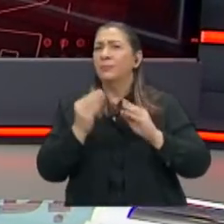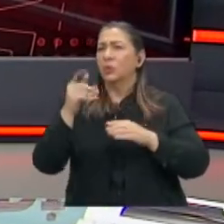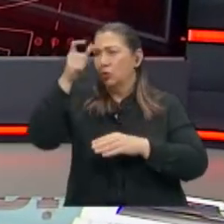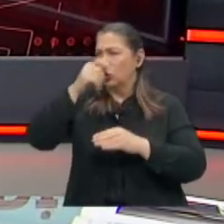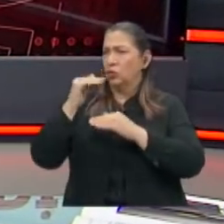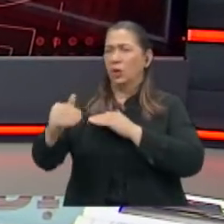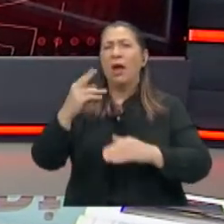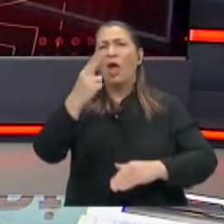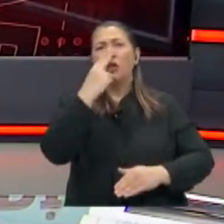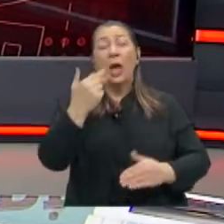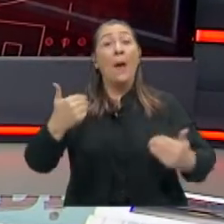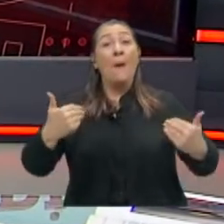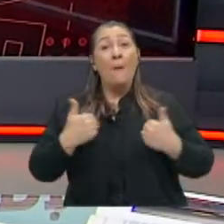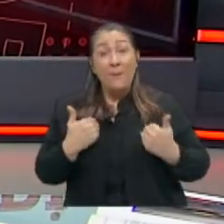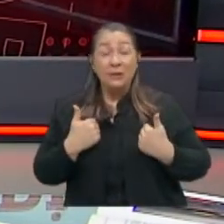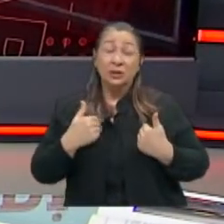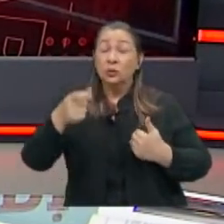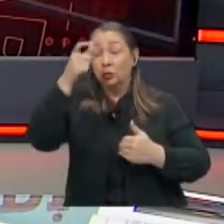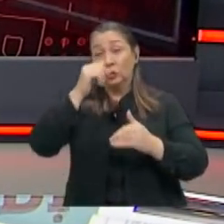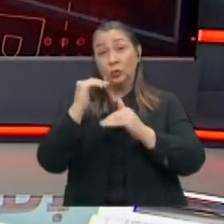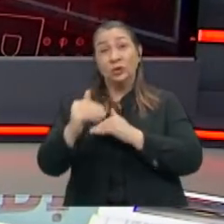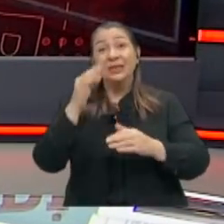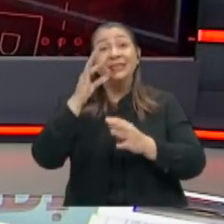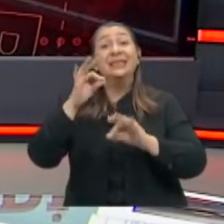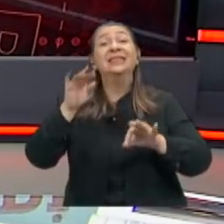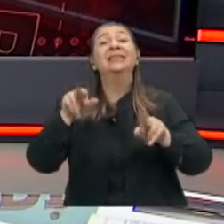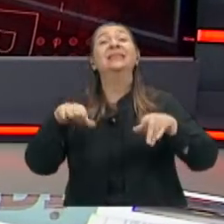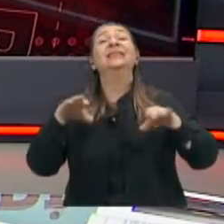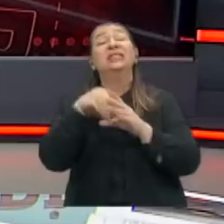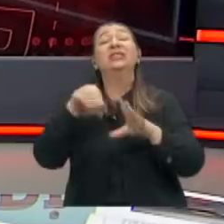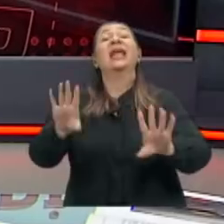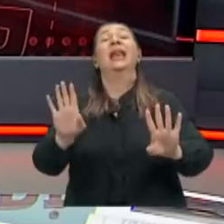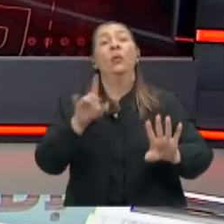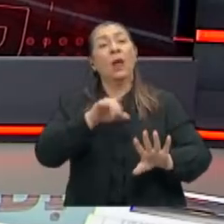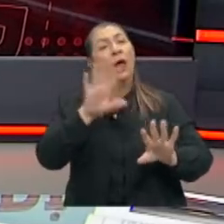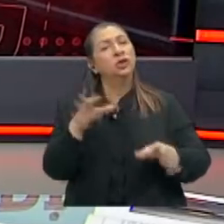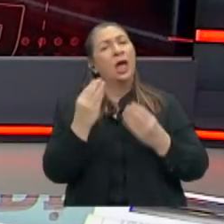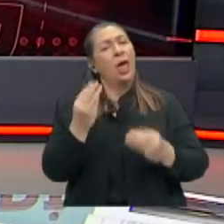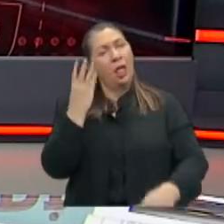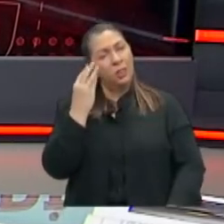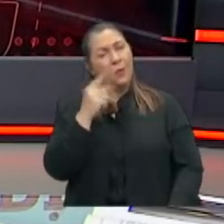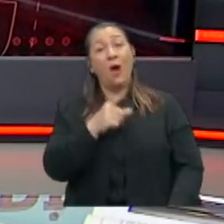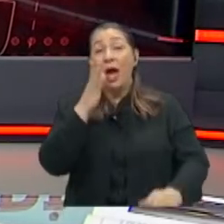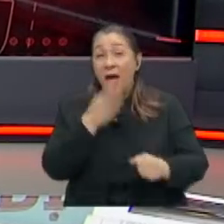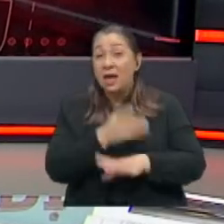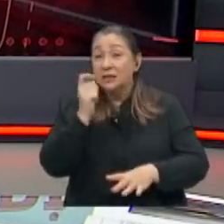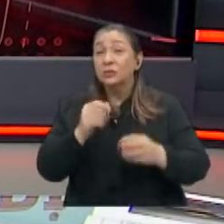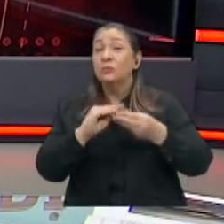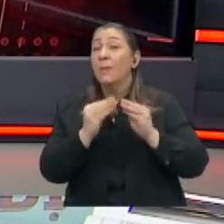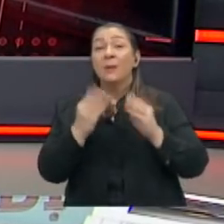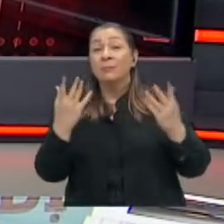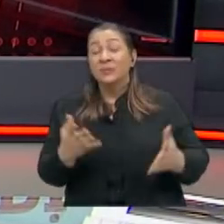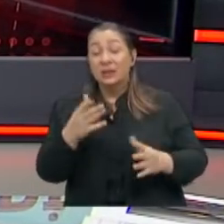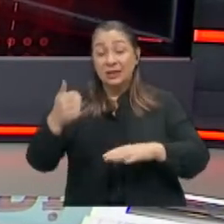zaten alıştı. Bence memleket insanı için değil. Onlar her şeyi gayet iyi anlıyorlar. Asıl sorun mensup